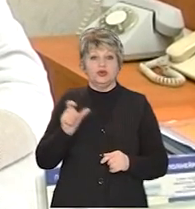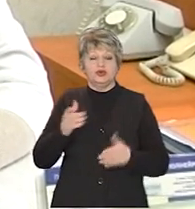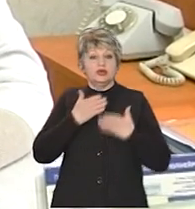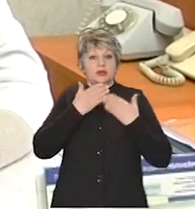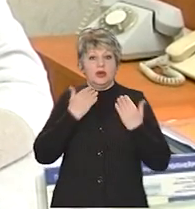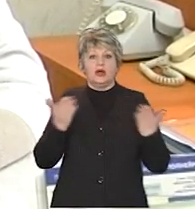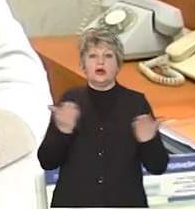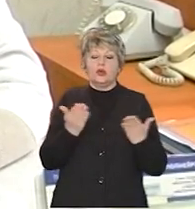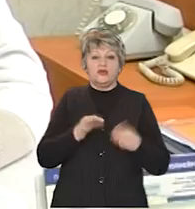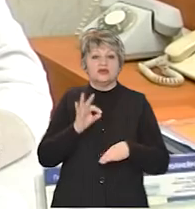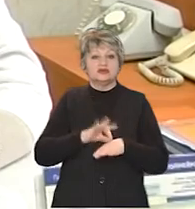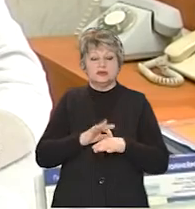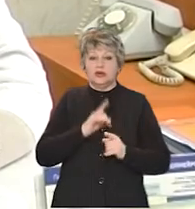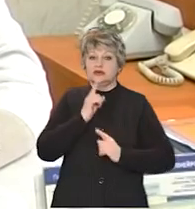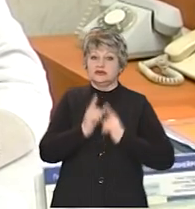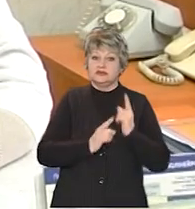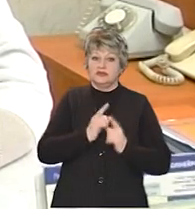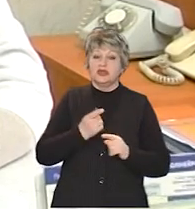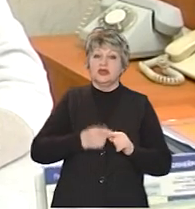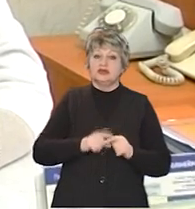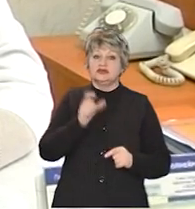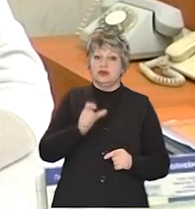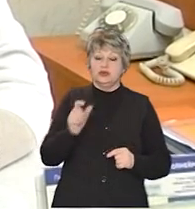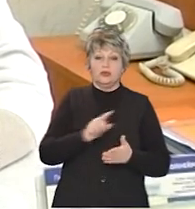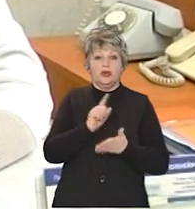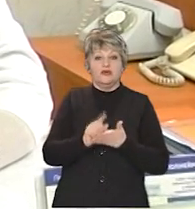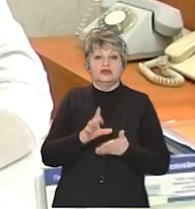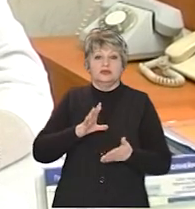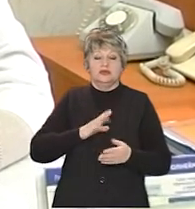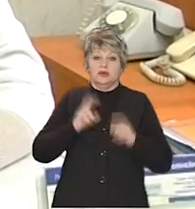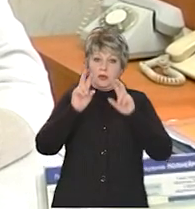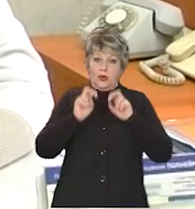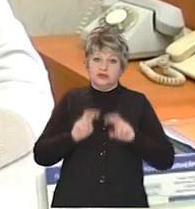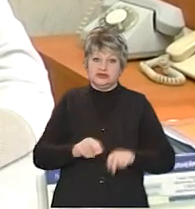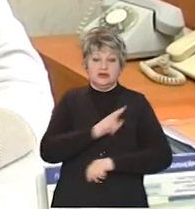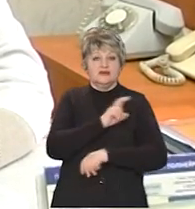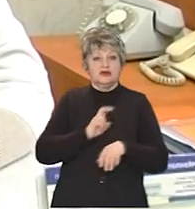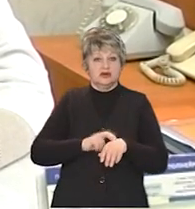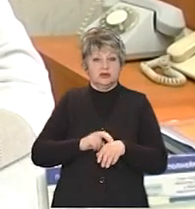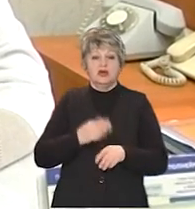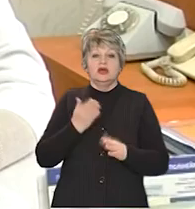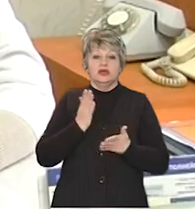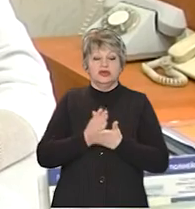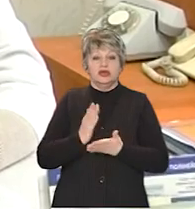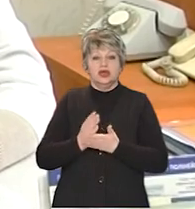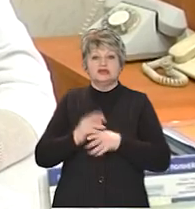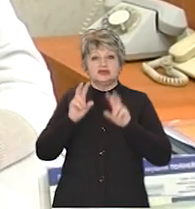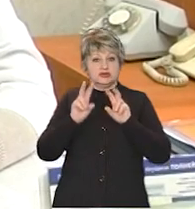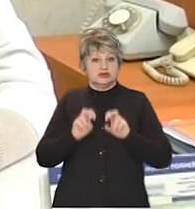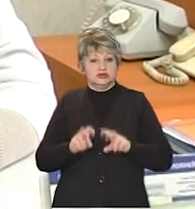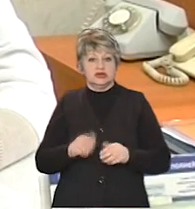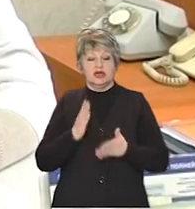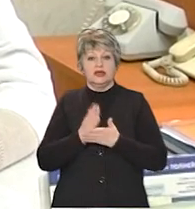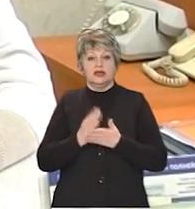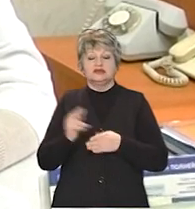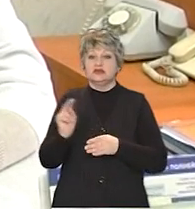людини немає якогось патологічних змін. Значить, ця людина повинна бути обов'язково обстежена. Для цього є стандарти